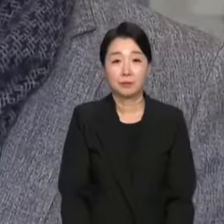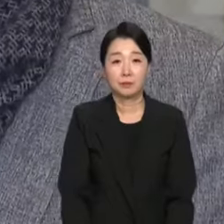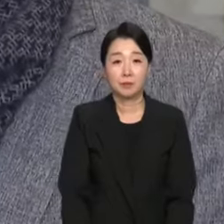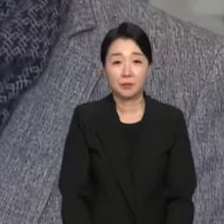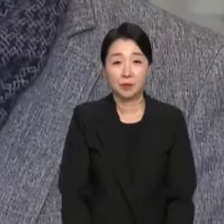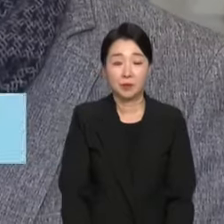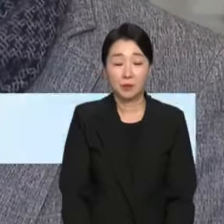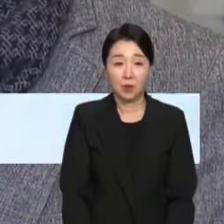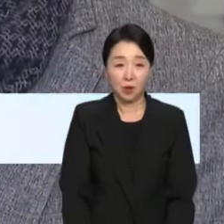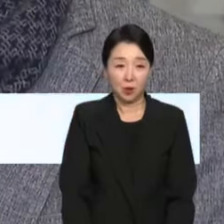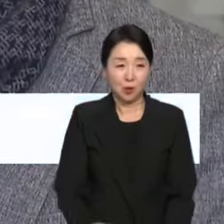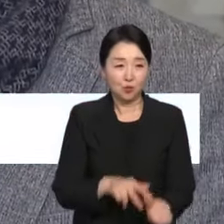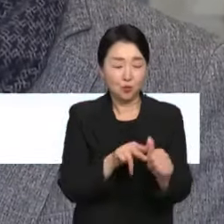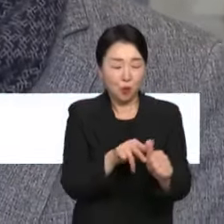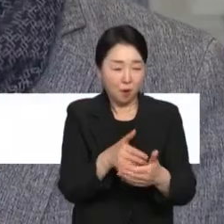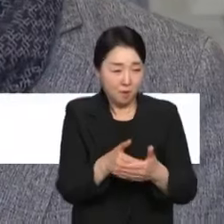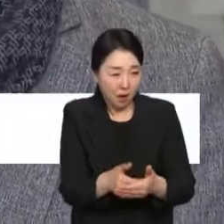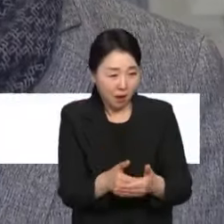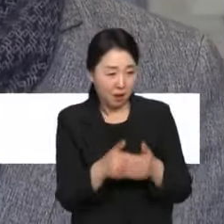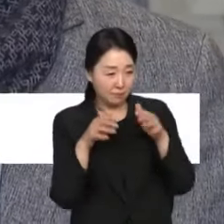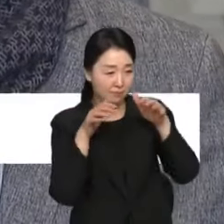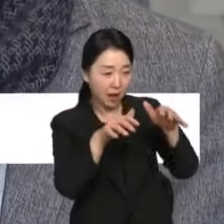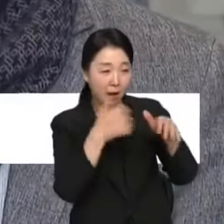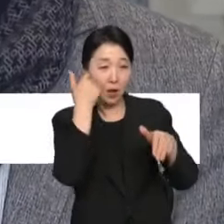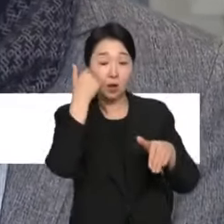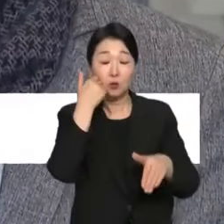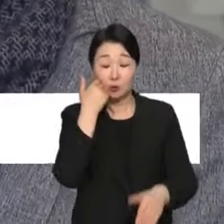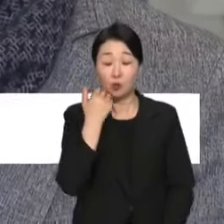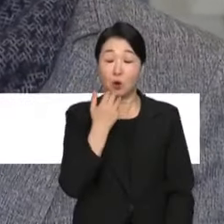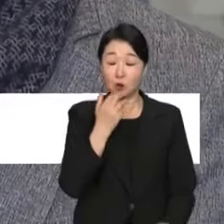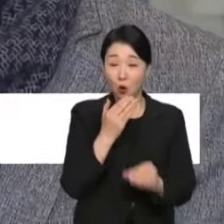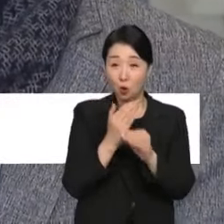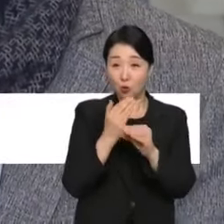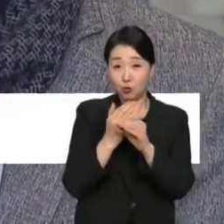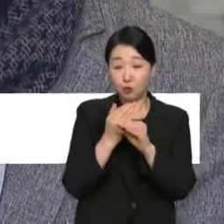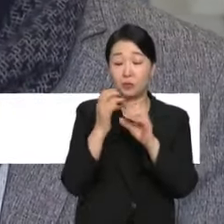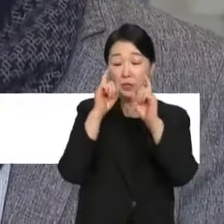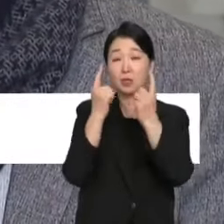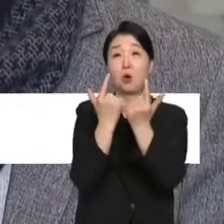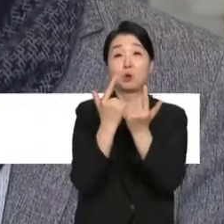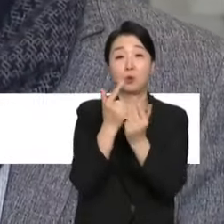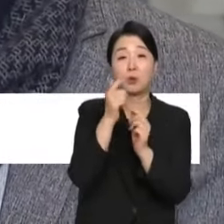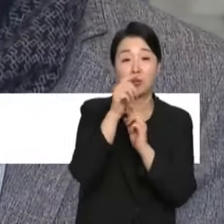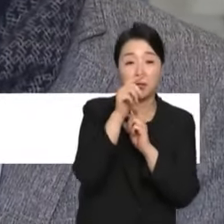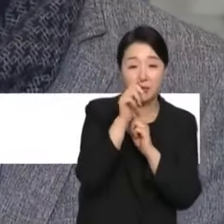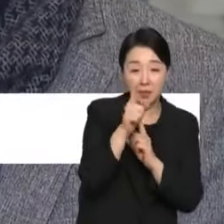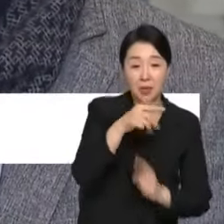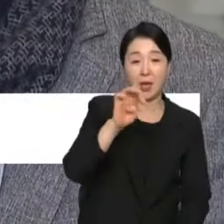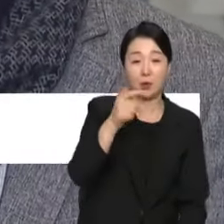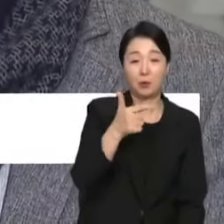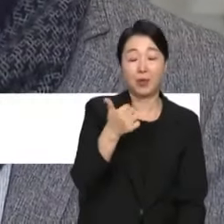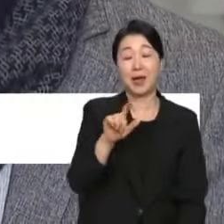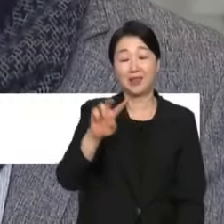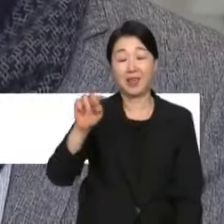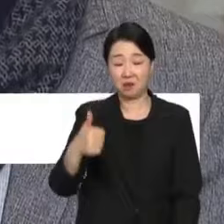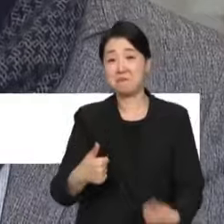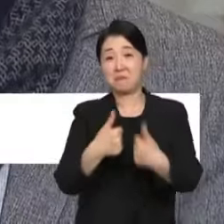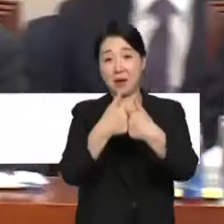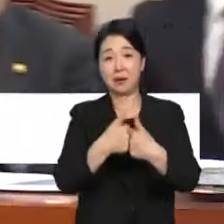중량감 있는 후보들이 몰려 이목이 쏠렸던 서울 중성동을은 이해운, 하태경 전 현직 의원이